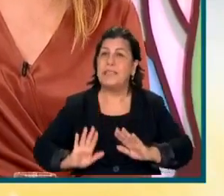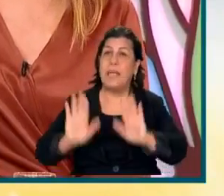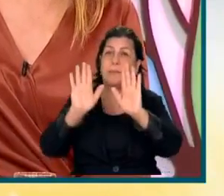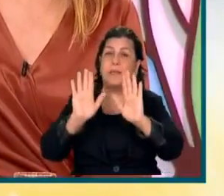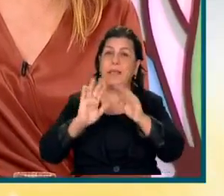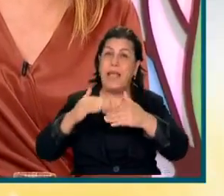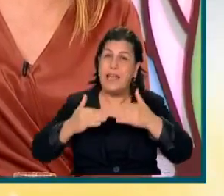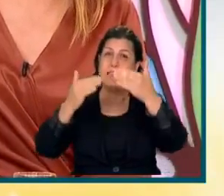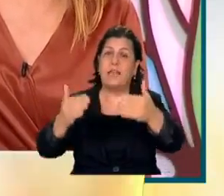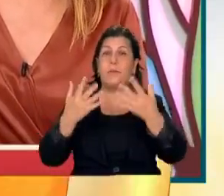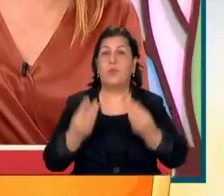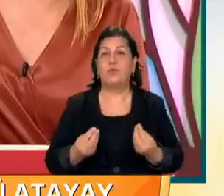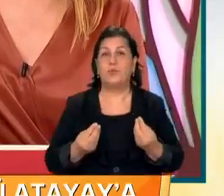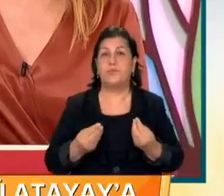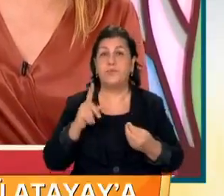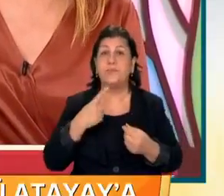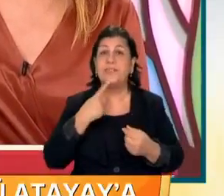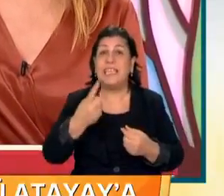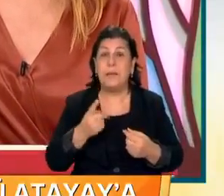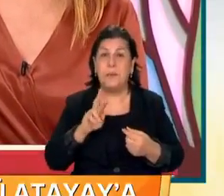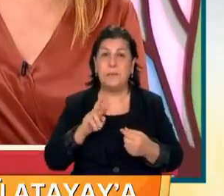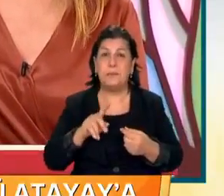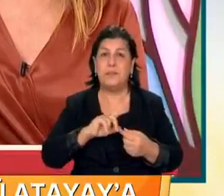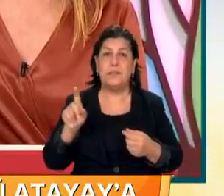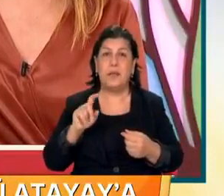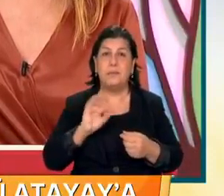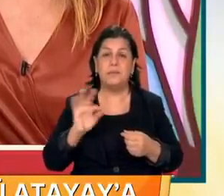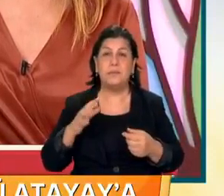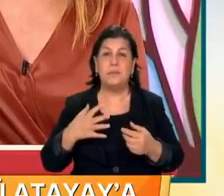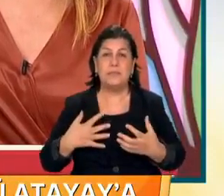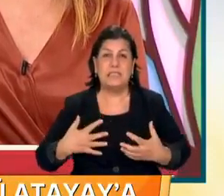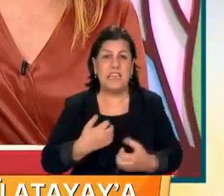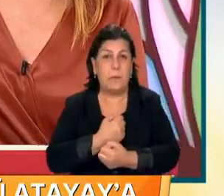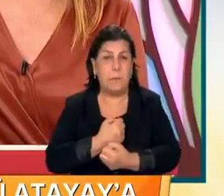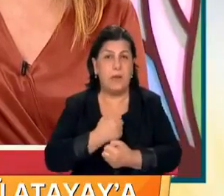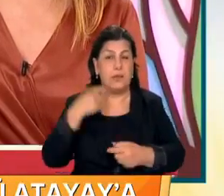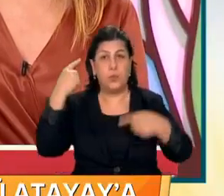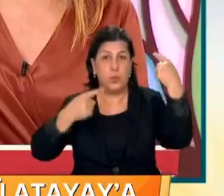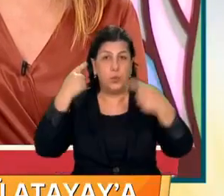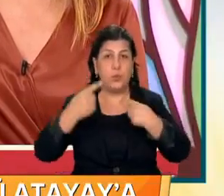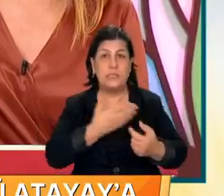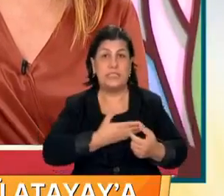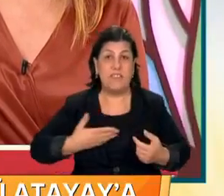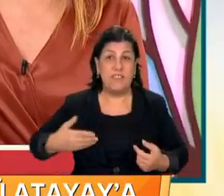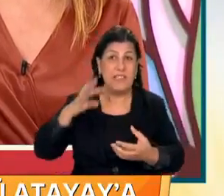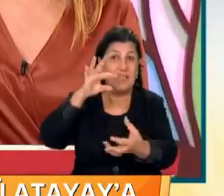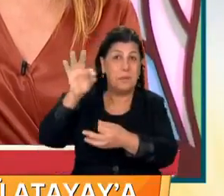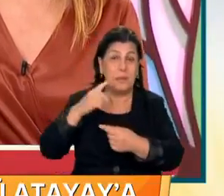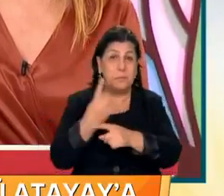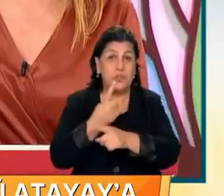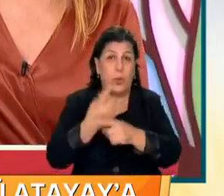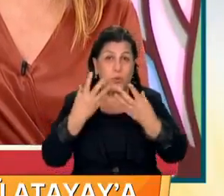çalışalım ilk hedefimiz bu olsun Çünkü bu dediğim gibi travma bakış açısından ilerlersek sevdiklerimize birşey olması